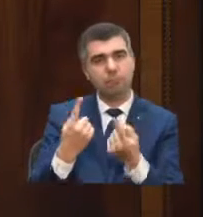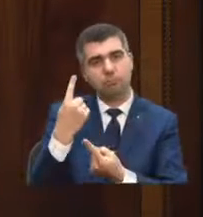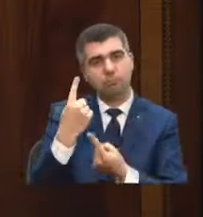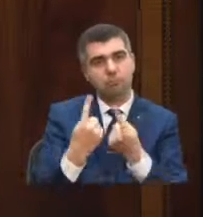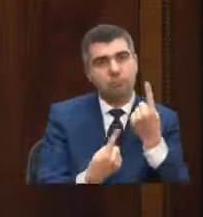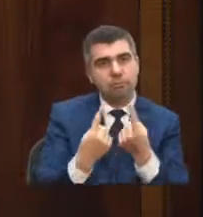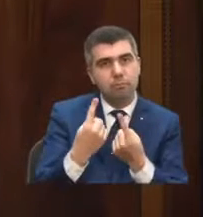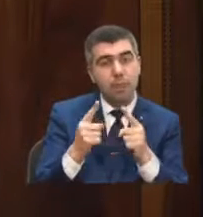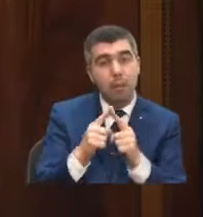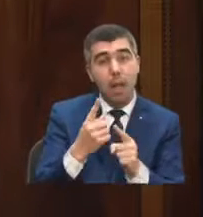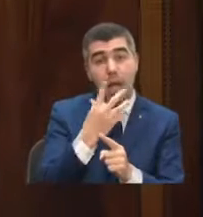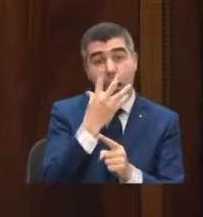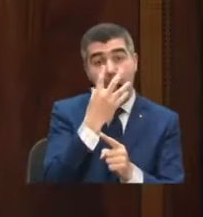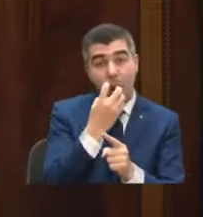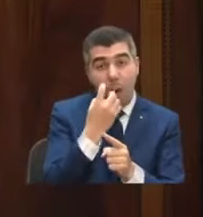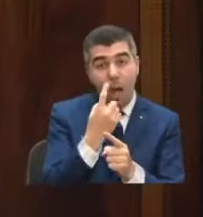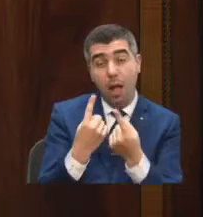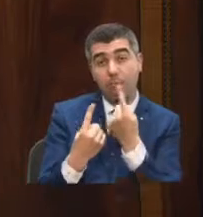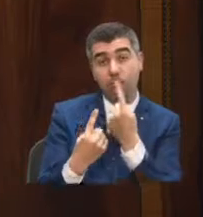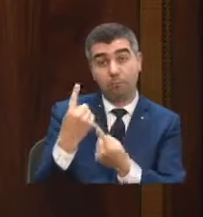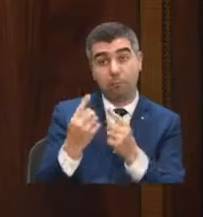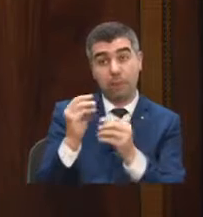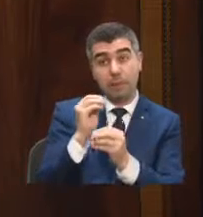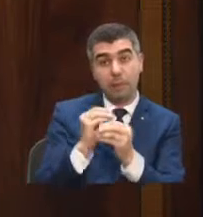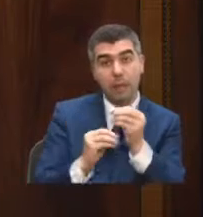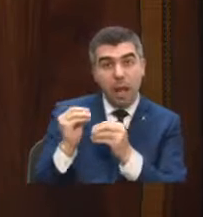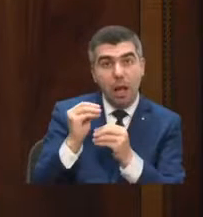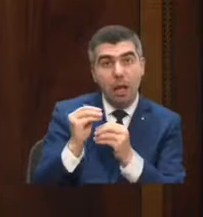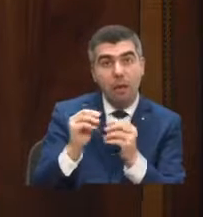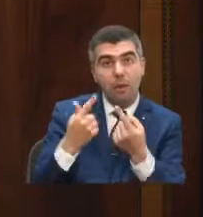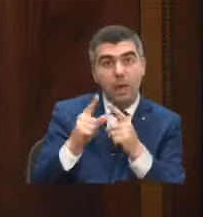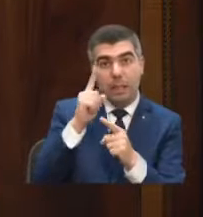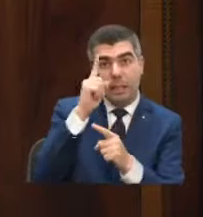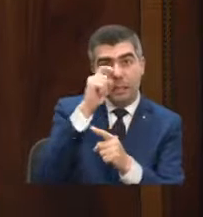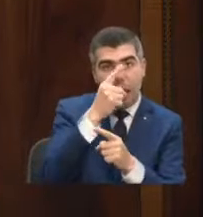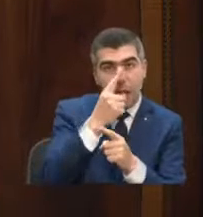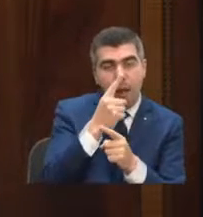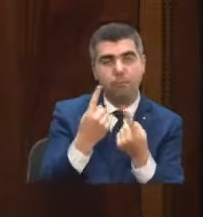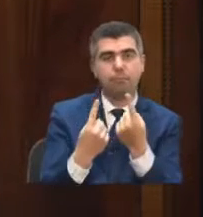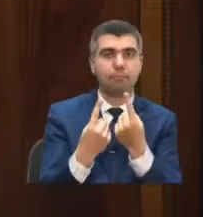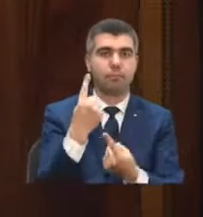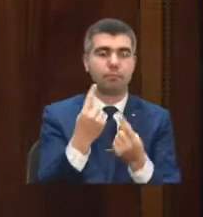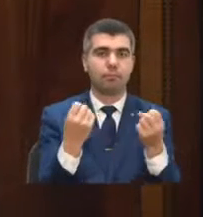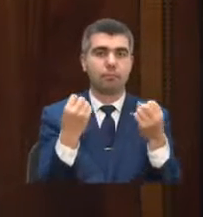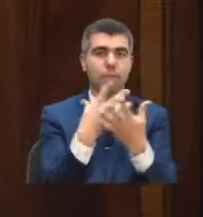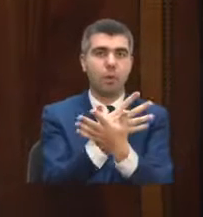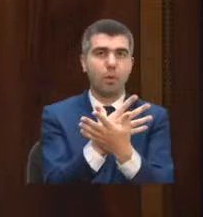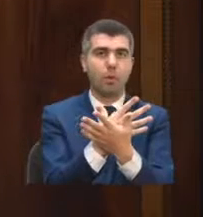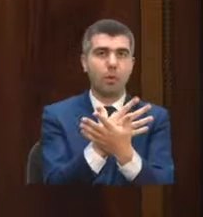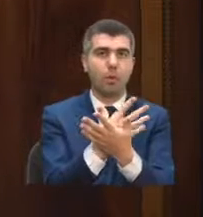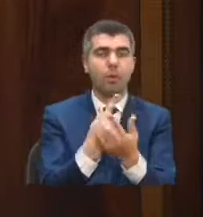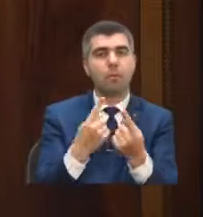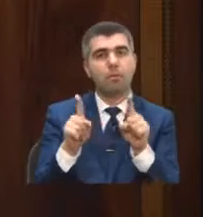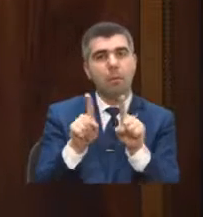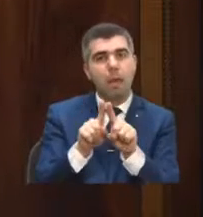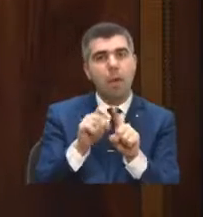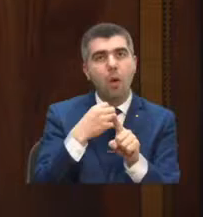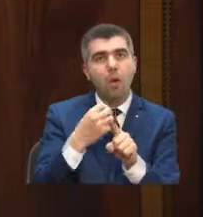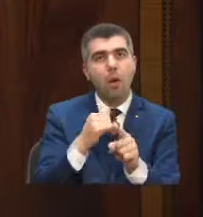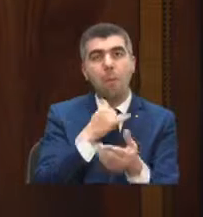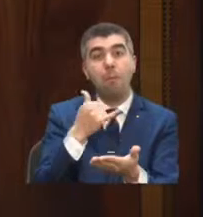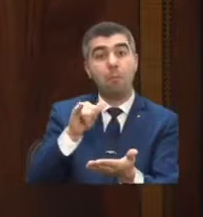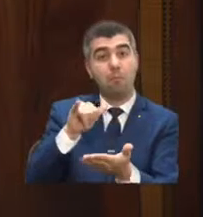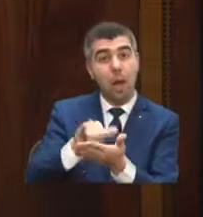الأنفلونزا يمكن تعطي حالات مرضية خطيرة ومضاعفات أو تؤدي لا قدر الله إلى